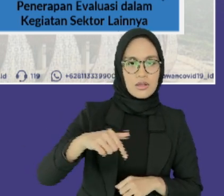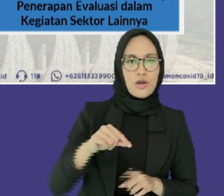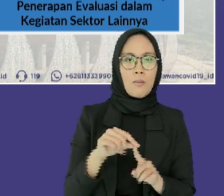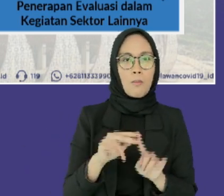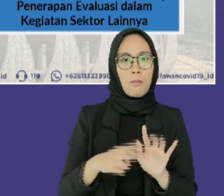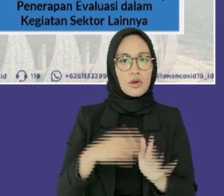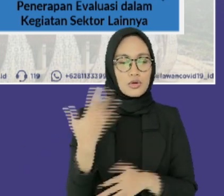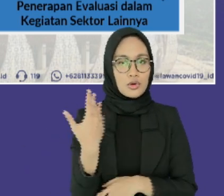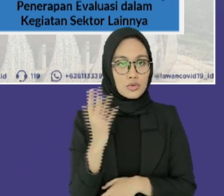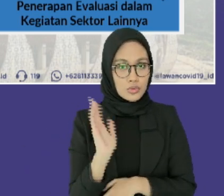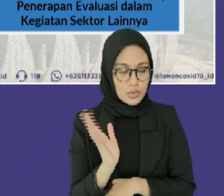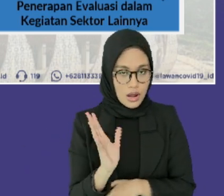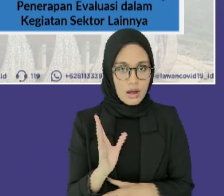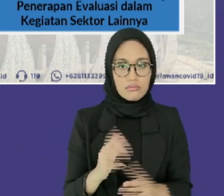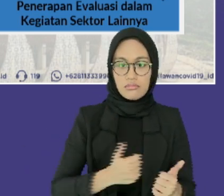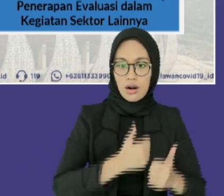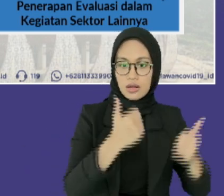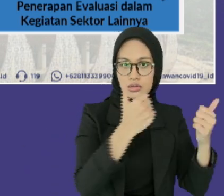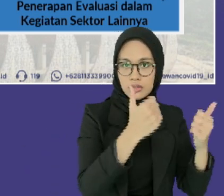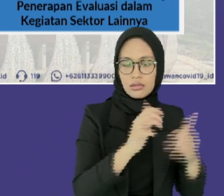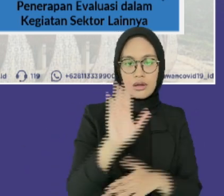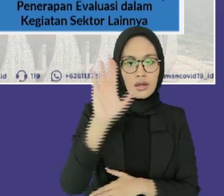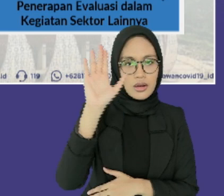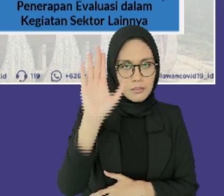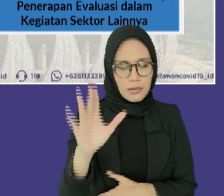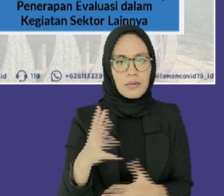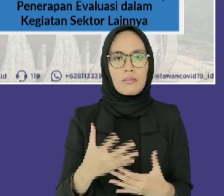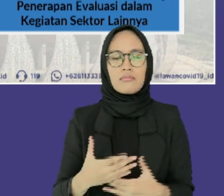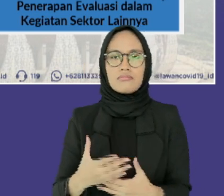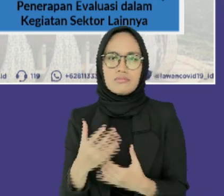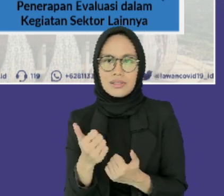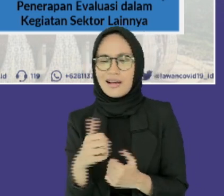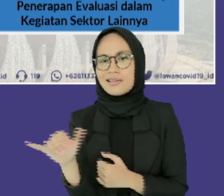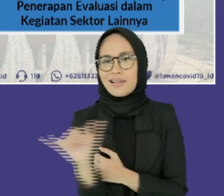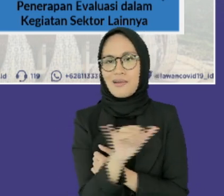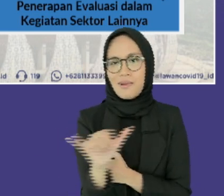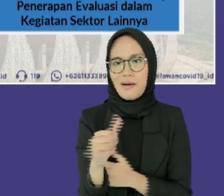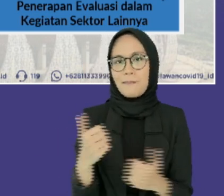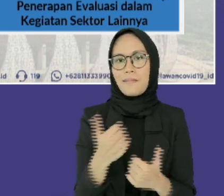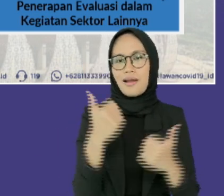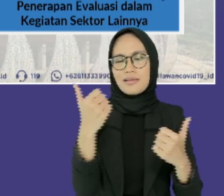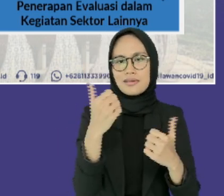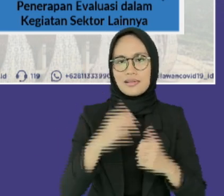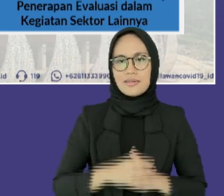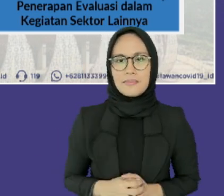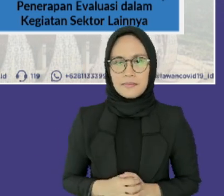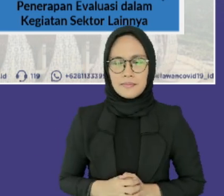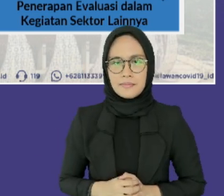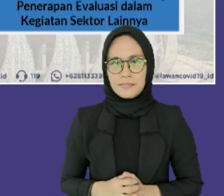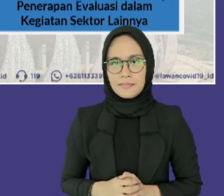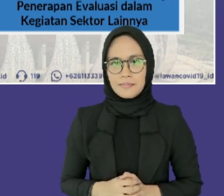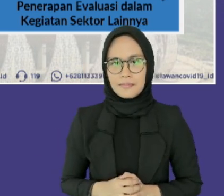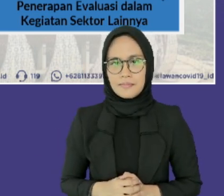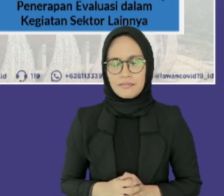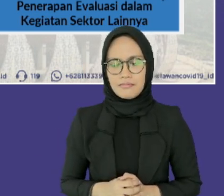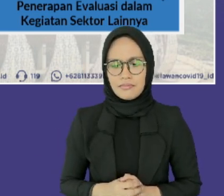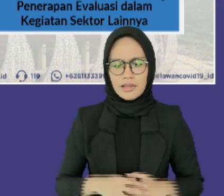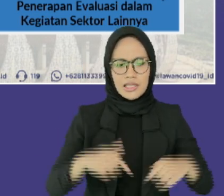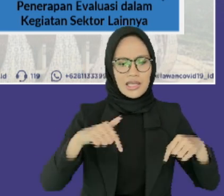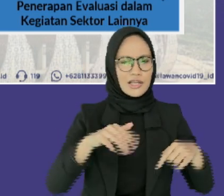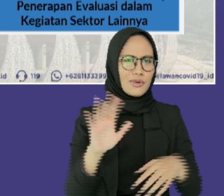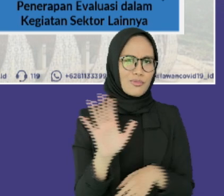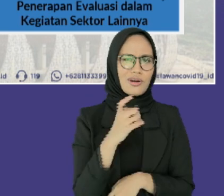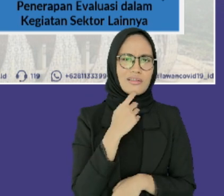acara di masa depan hasil evaluasi ini dapat dimanfaatkan tidak terbatas untuk penyelenggaraan acara olahraga